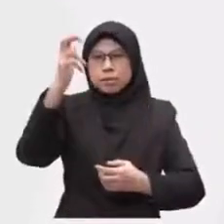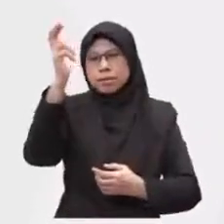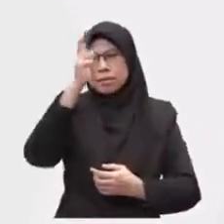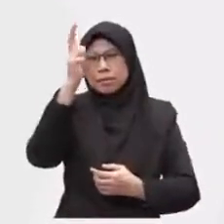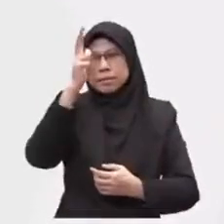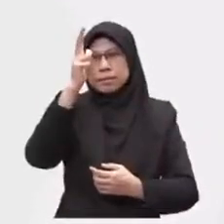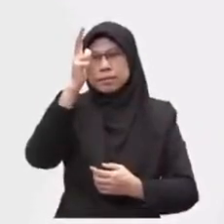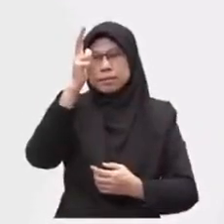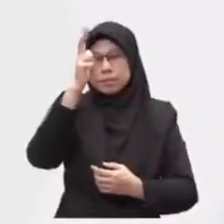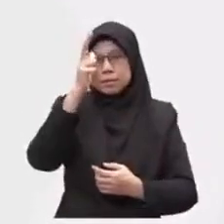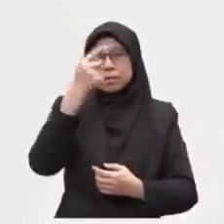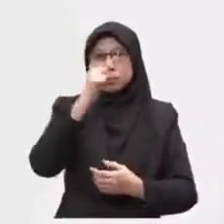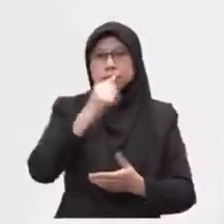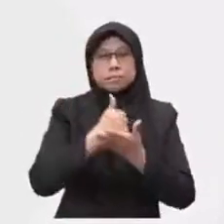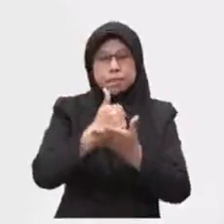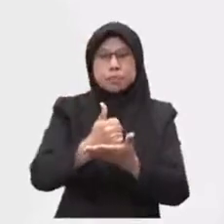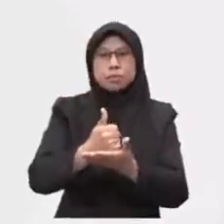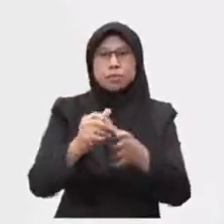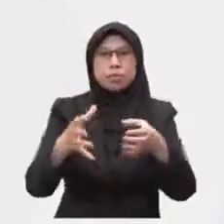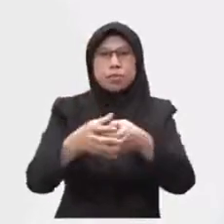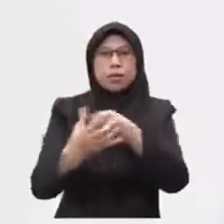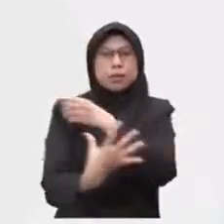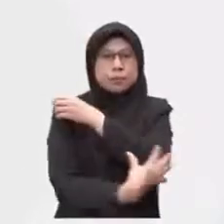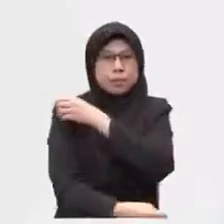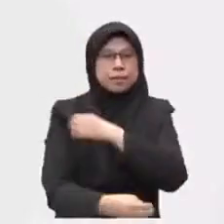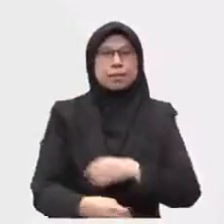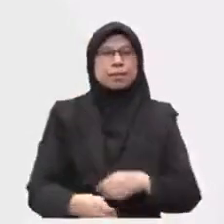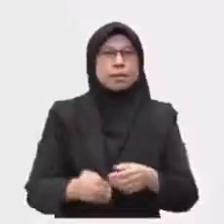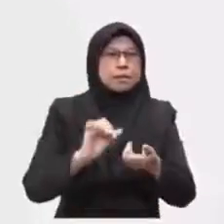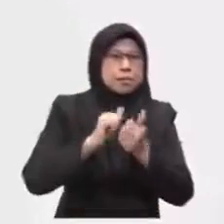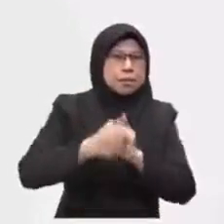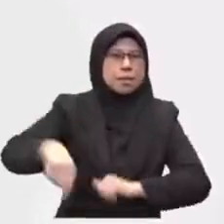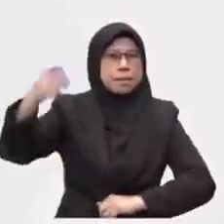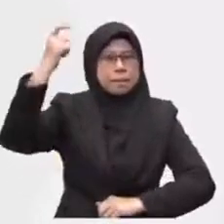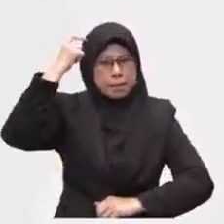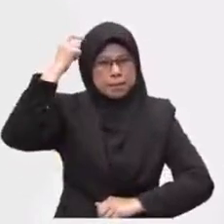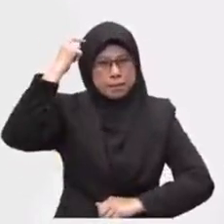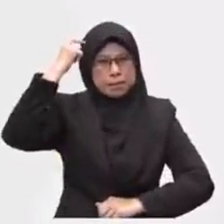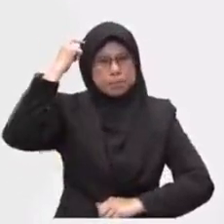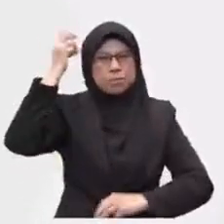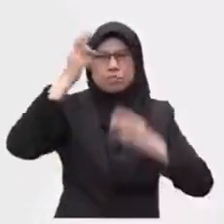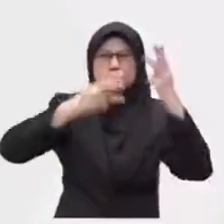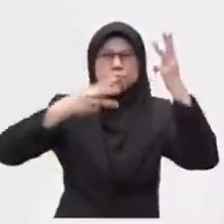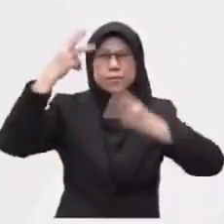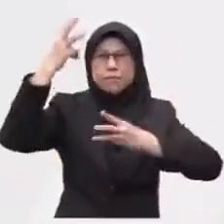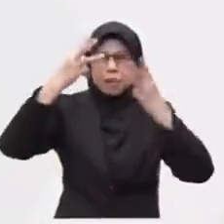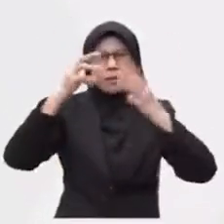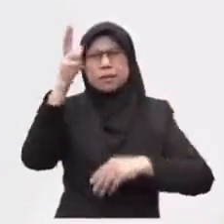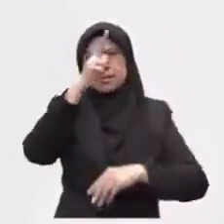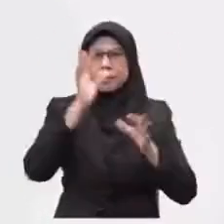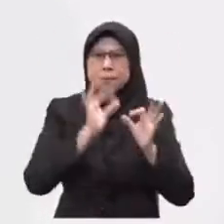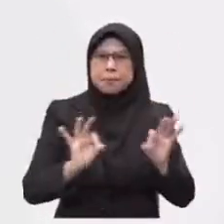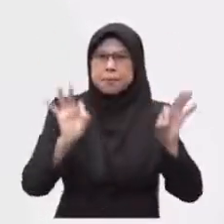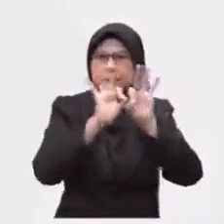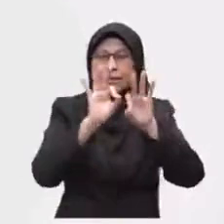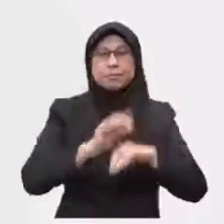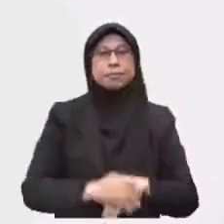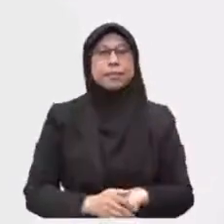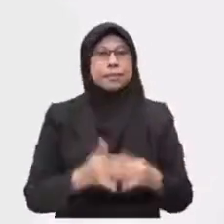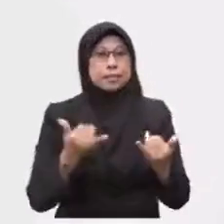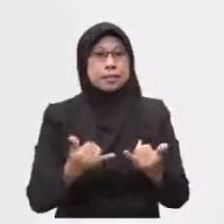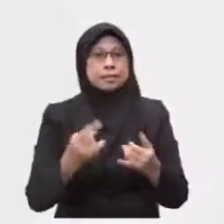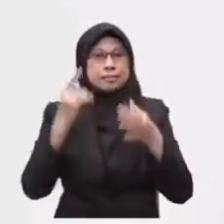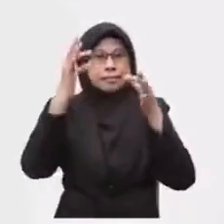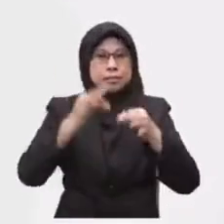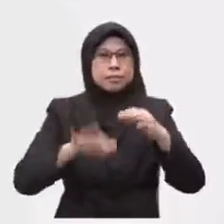kurang berkemampuan isu kesehatan mental yang semakin membimbangkan juga menjadi keutamaan kerajaan telah memutuskan